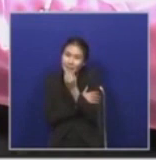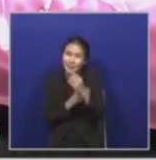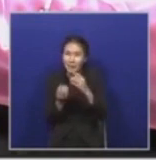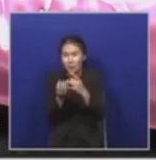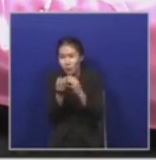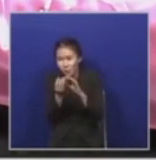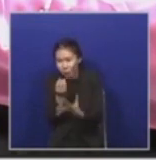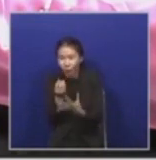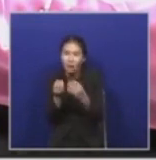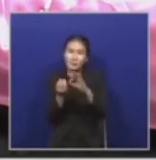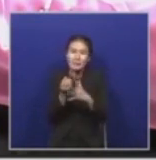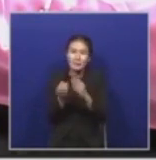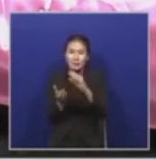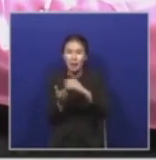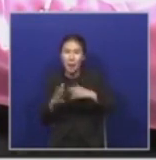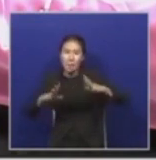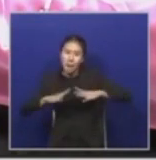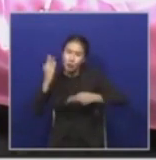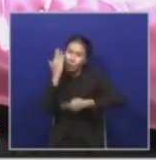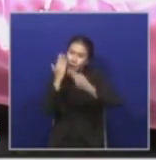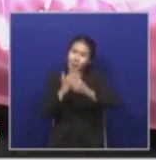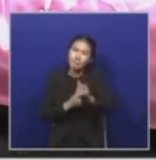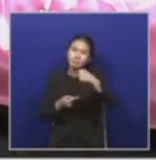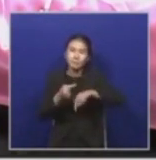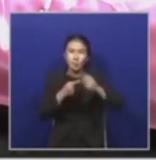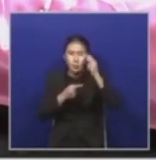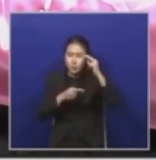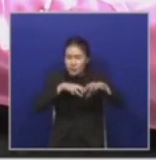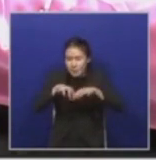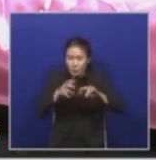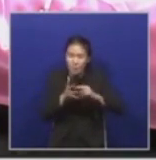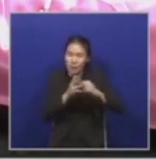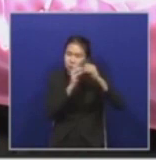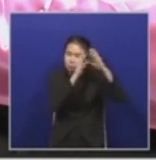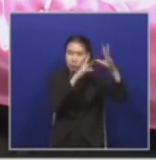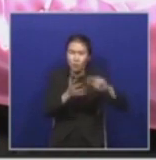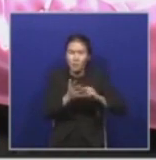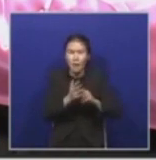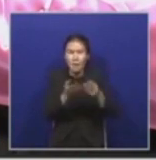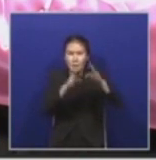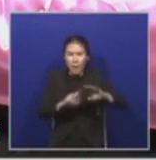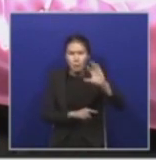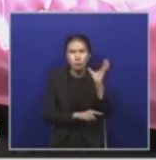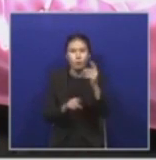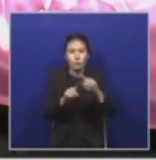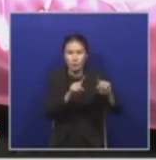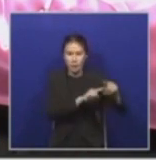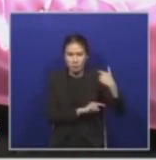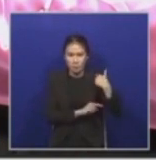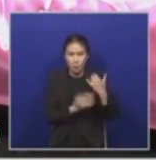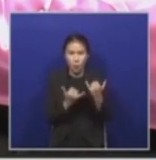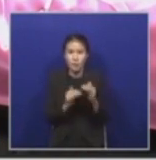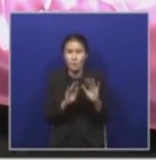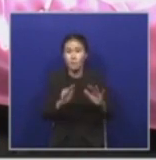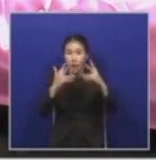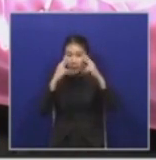ขนุนพักโรงแรมก็เอากลับเข้ามาบริหารราชการแผ่นดินอันนั้นก็เป็นกุศโลบายที่เขาใช้กันทั่วโลกผมฝากท่านนายกรั